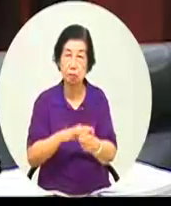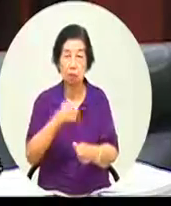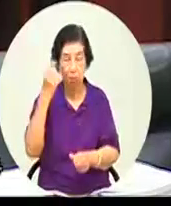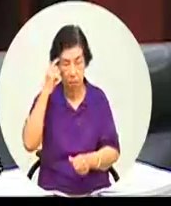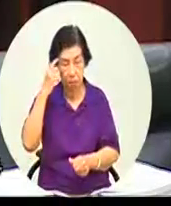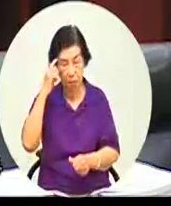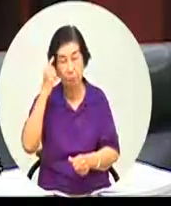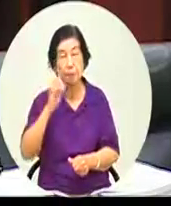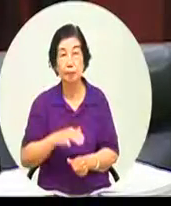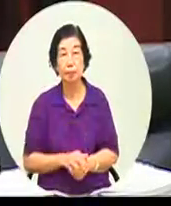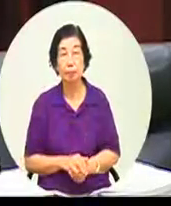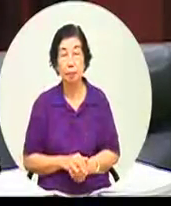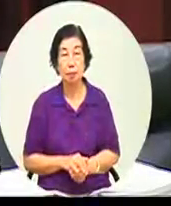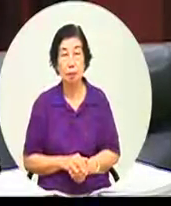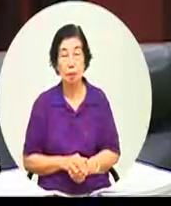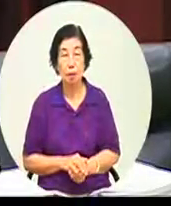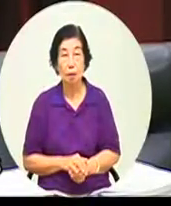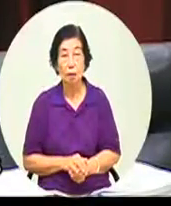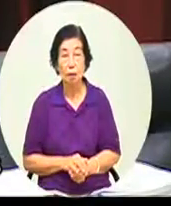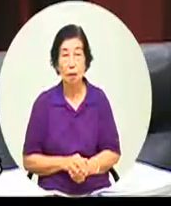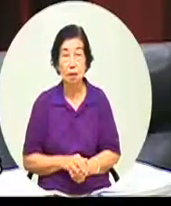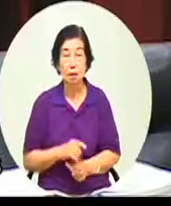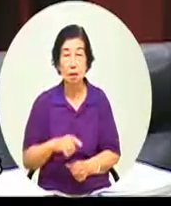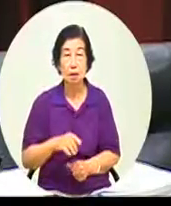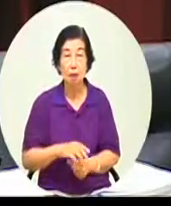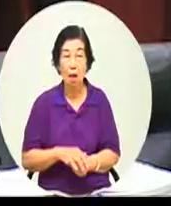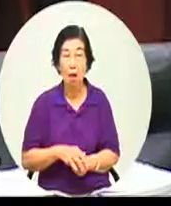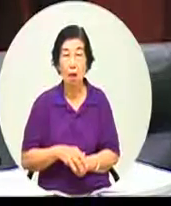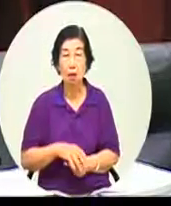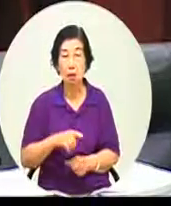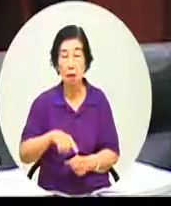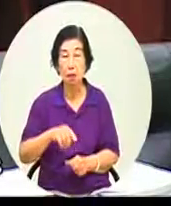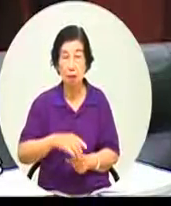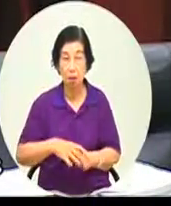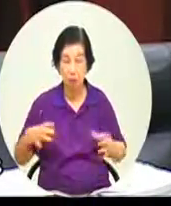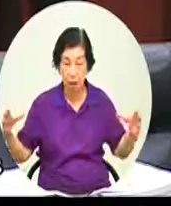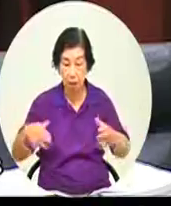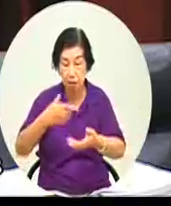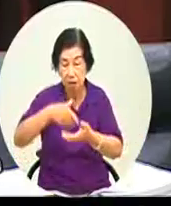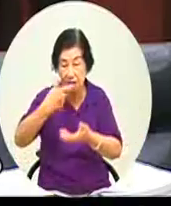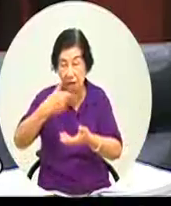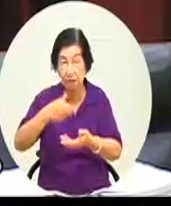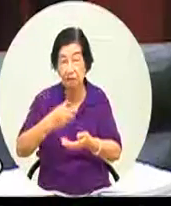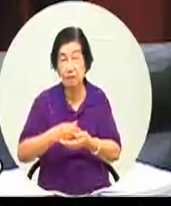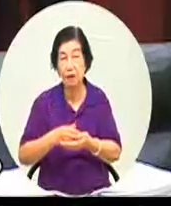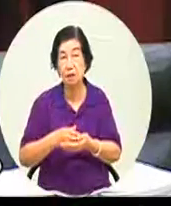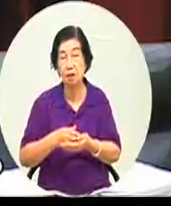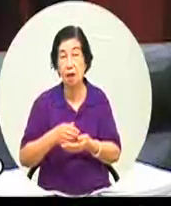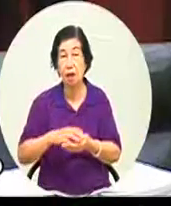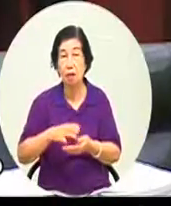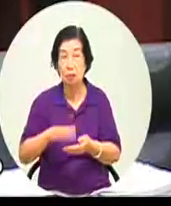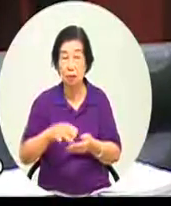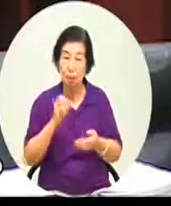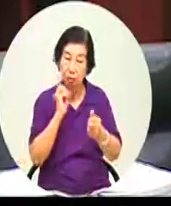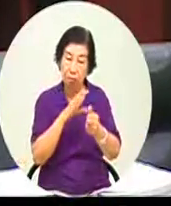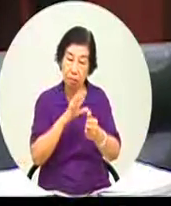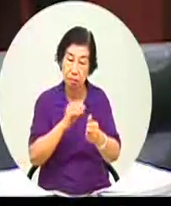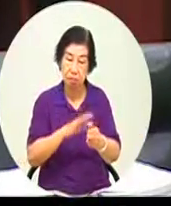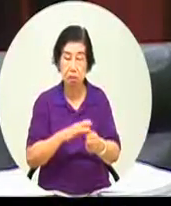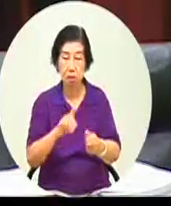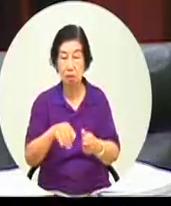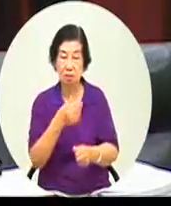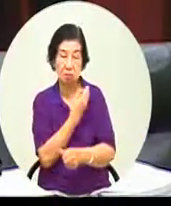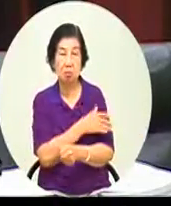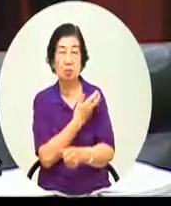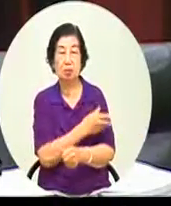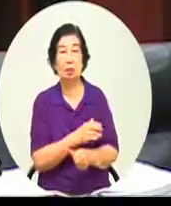边恁去用的时候，领导食饭，伊嘛甲因讲，遐人、遐人讲，遐人伊都不理他啦，所以伊气不噗啦。我讲